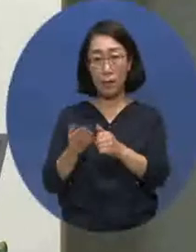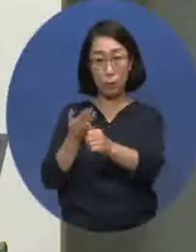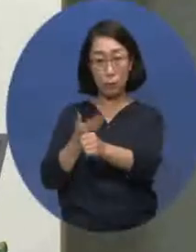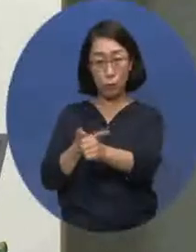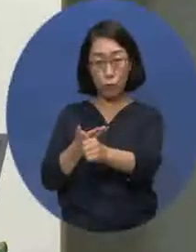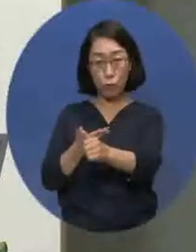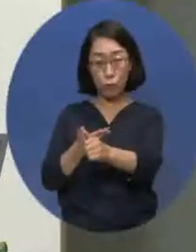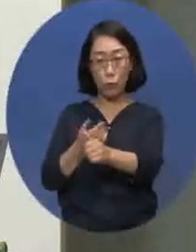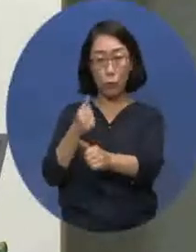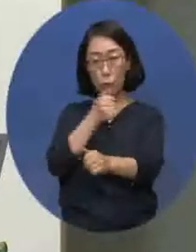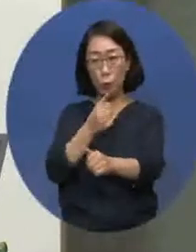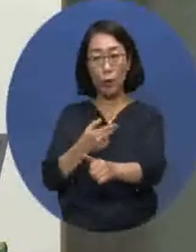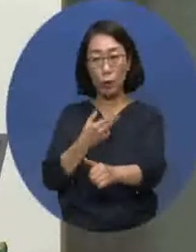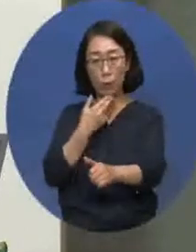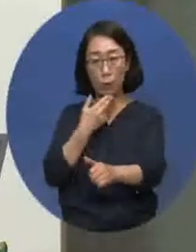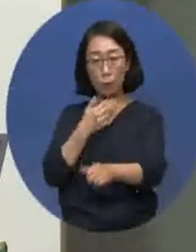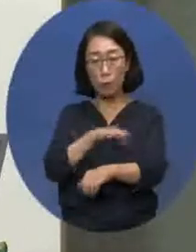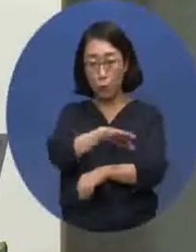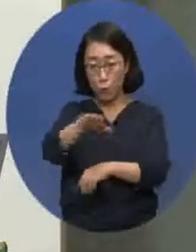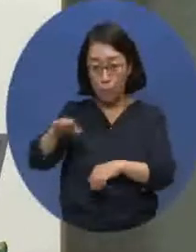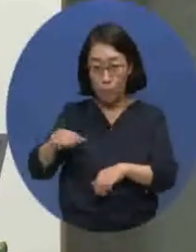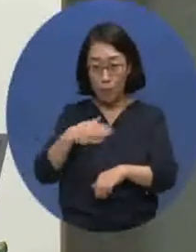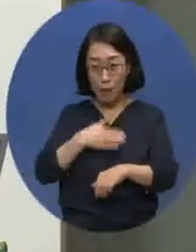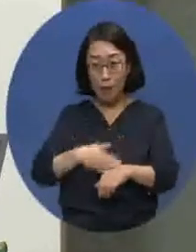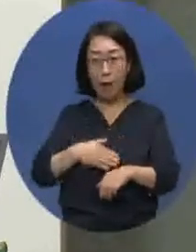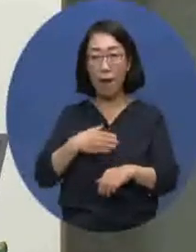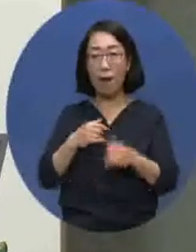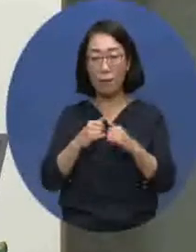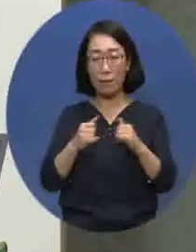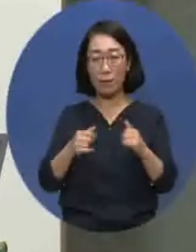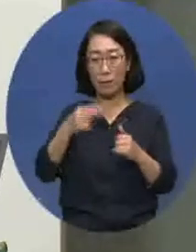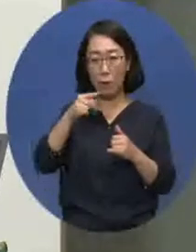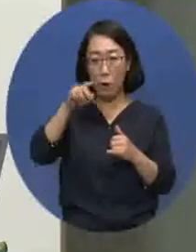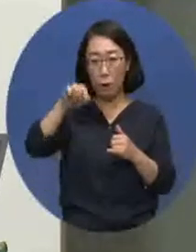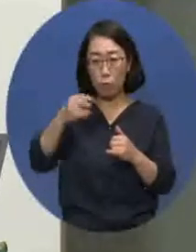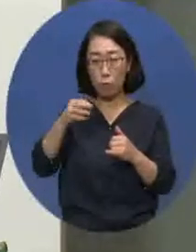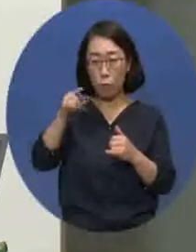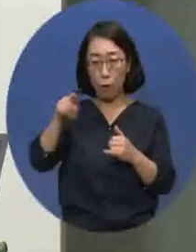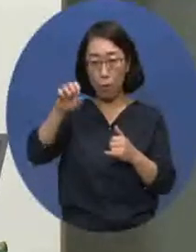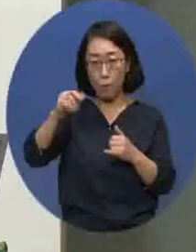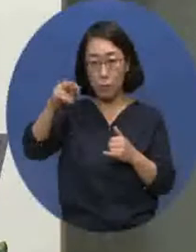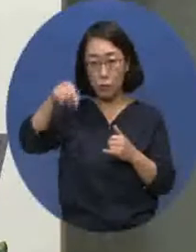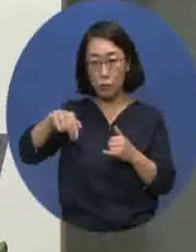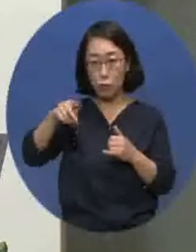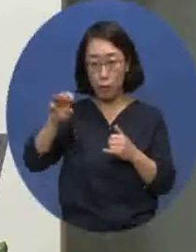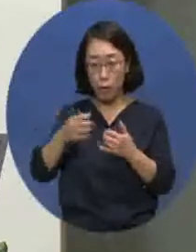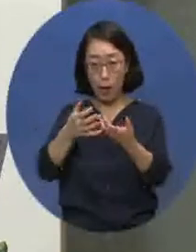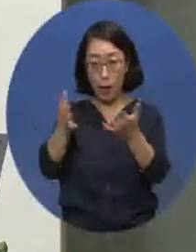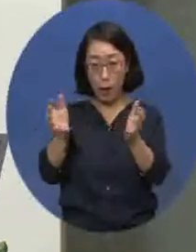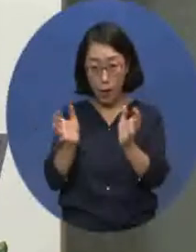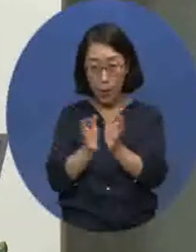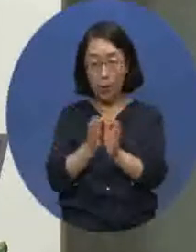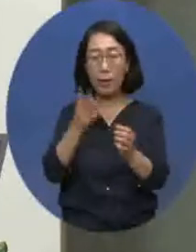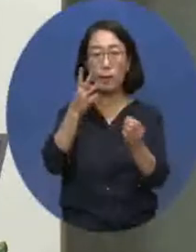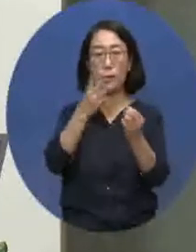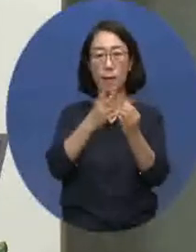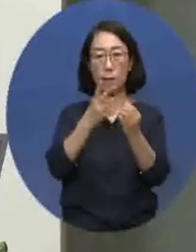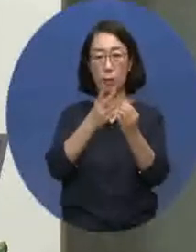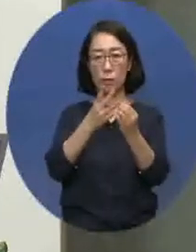소개 안해도 잘 아시겠지만 더불어 민주당의 세번째 에